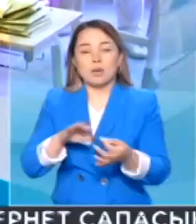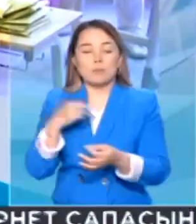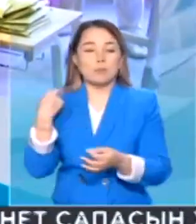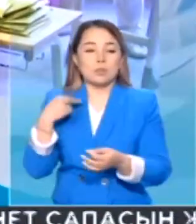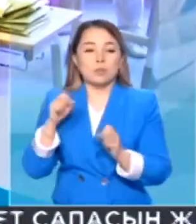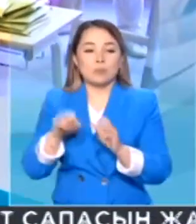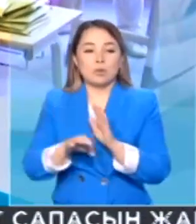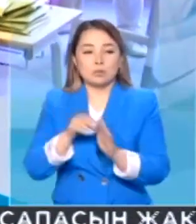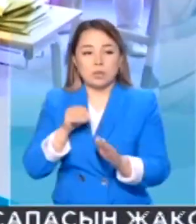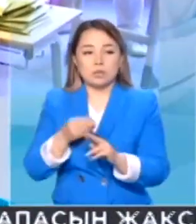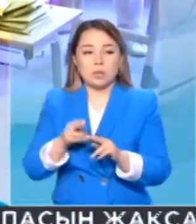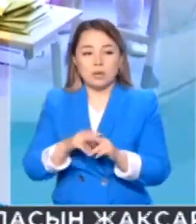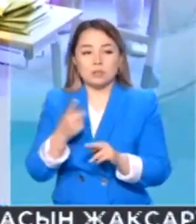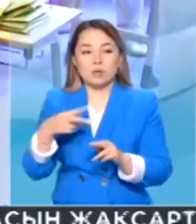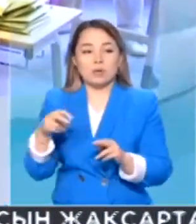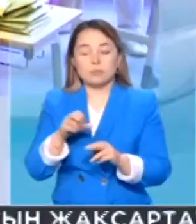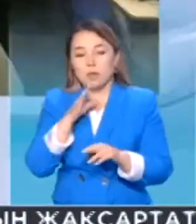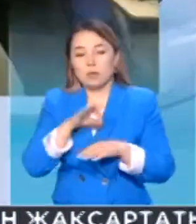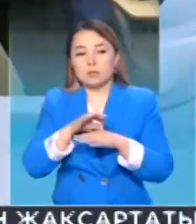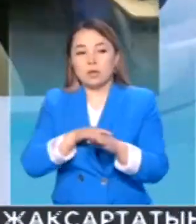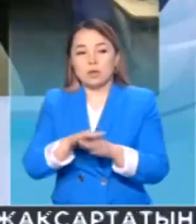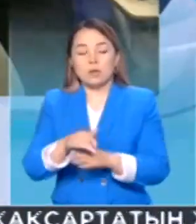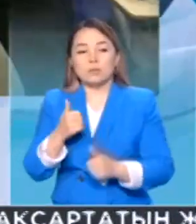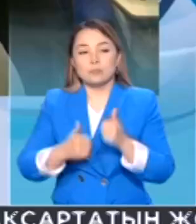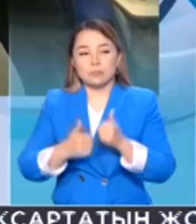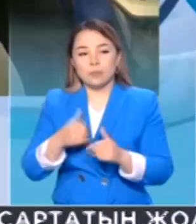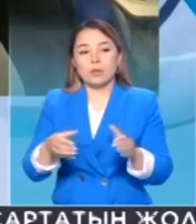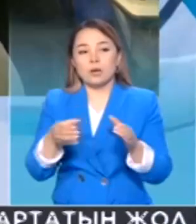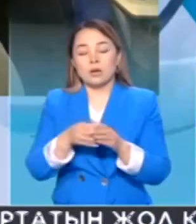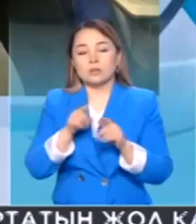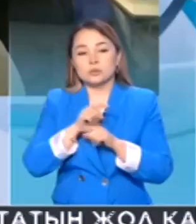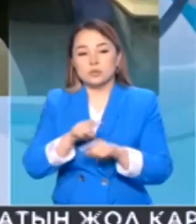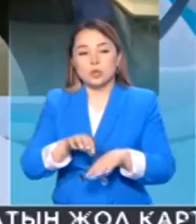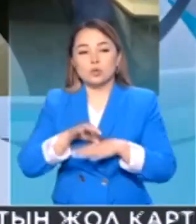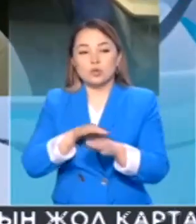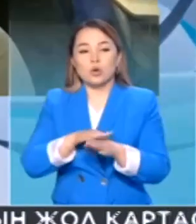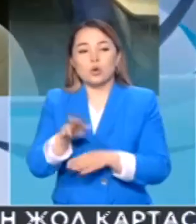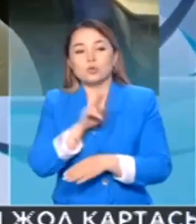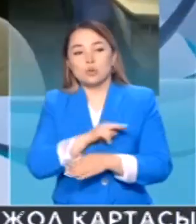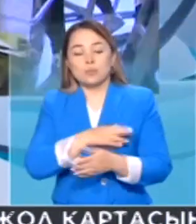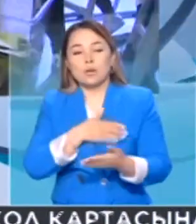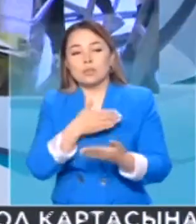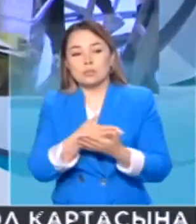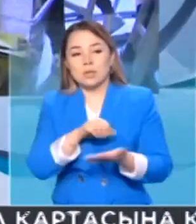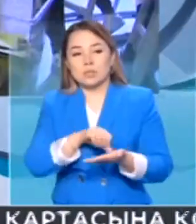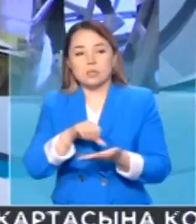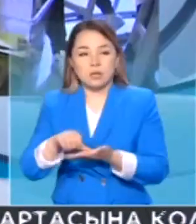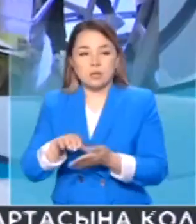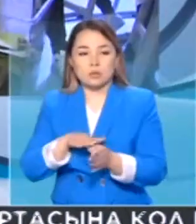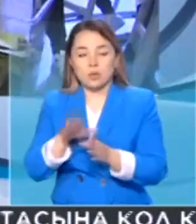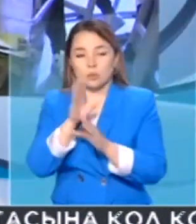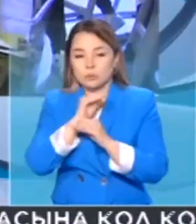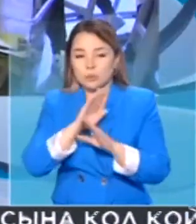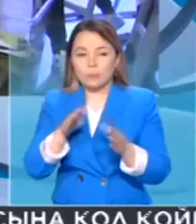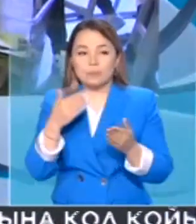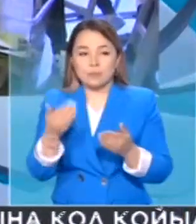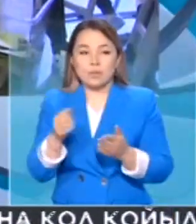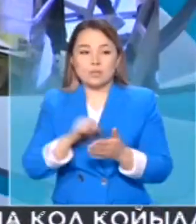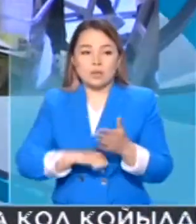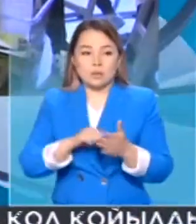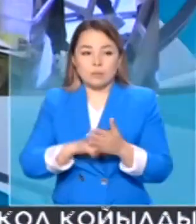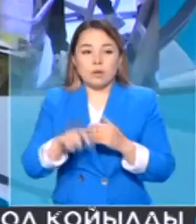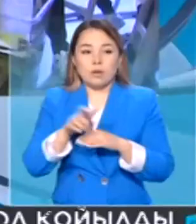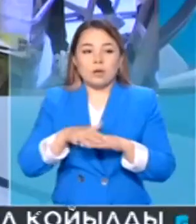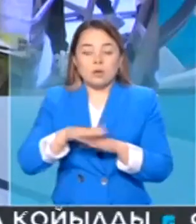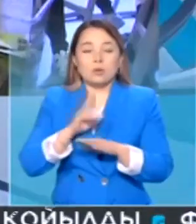болады. Екі апта бұрын өткен бірінші турдан кейін кандидаттар үгіт-насихат жұмыстарын аса белсенді жүргізе қоймады. Оның себебі